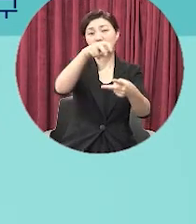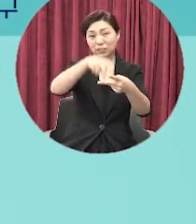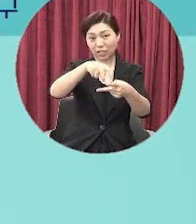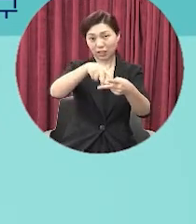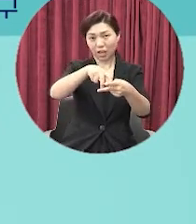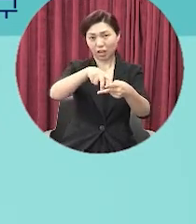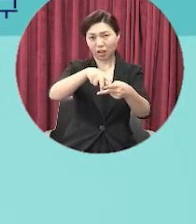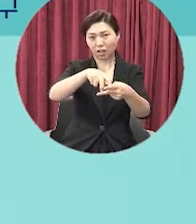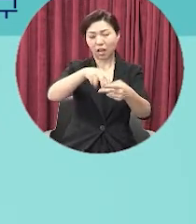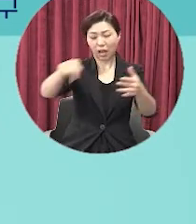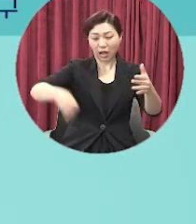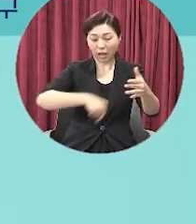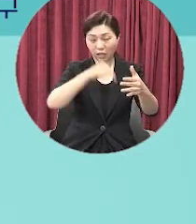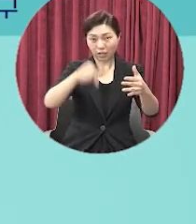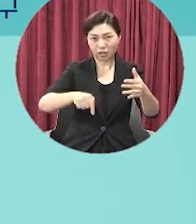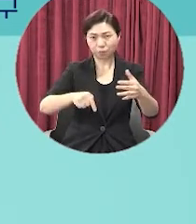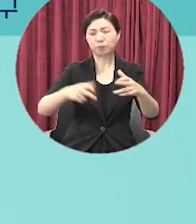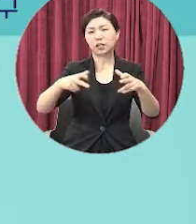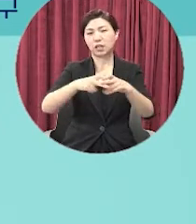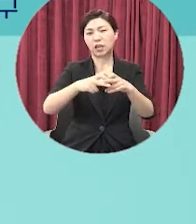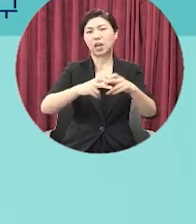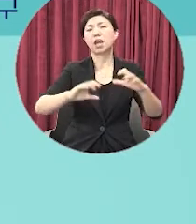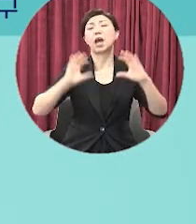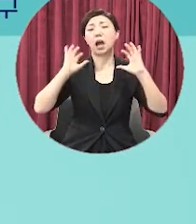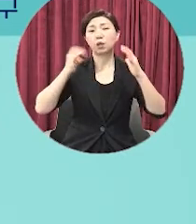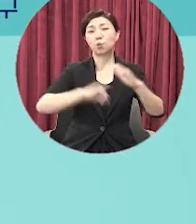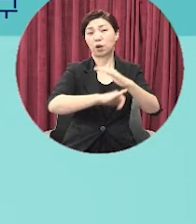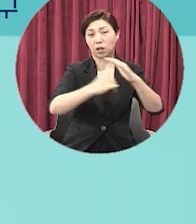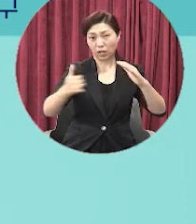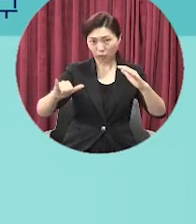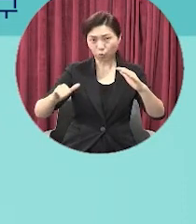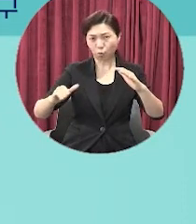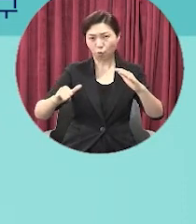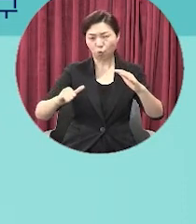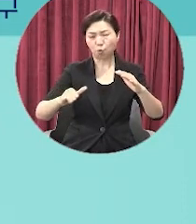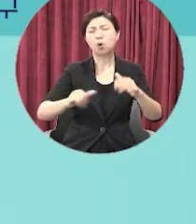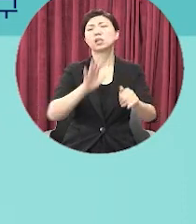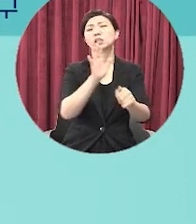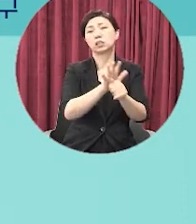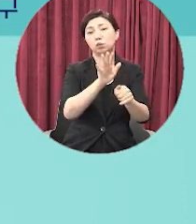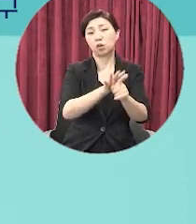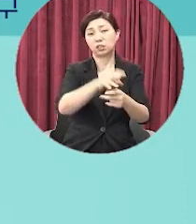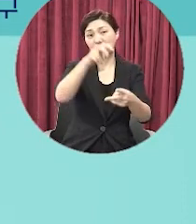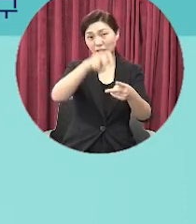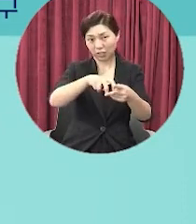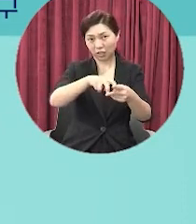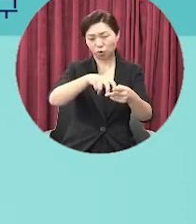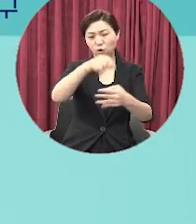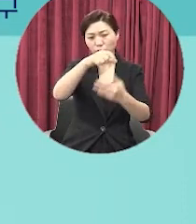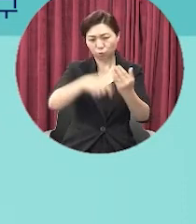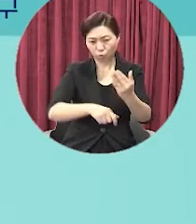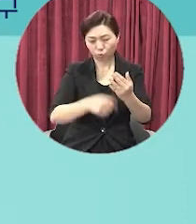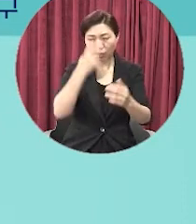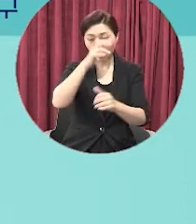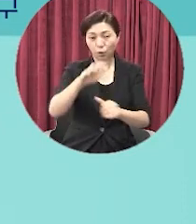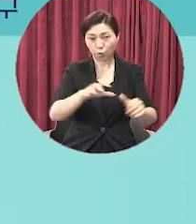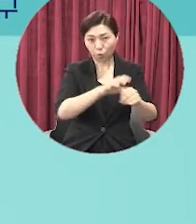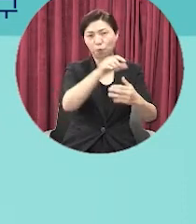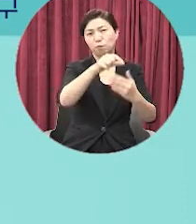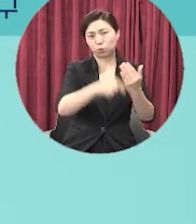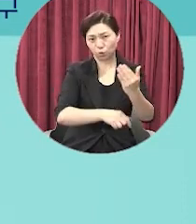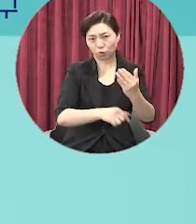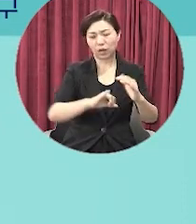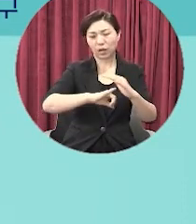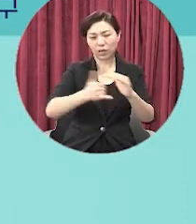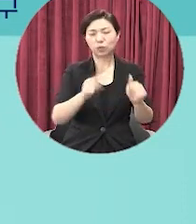장애아 도 가족 전체에게 가족 휴식 점프로 맴 돌 보험 지원 계절 앞에 프로그램 가족 자주 모임 사례